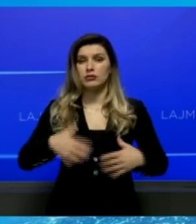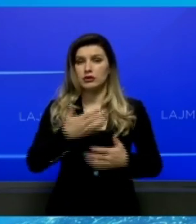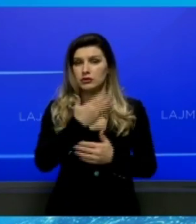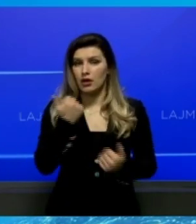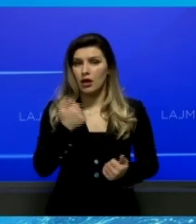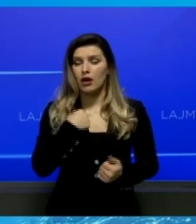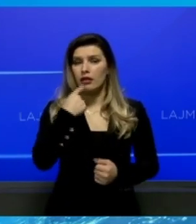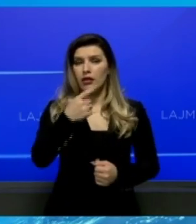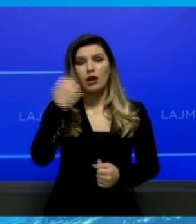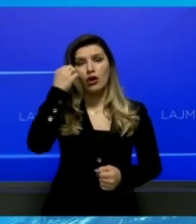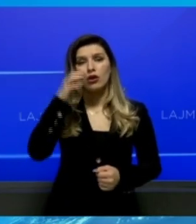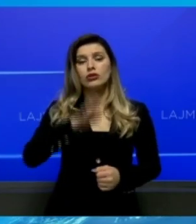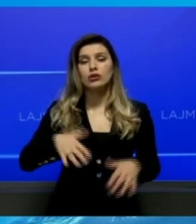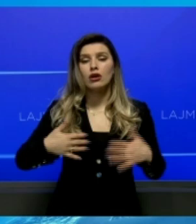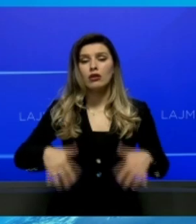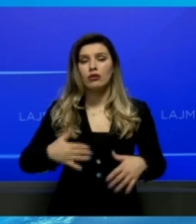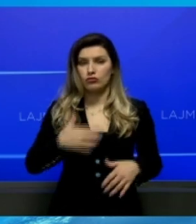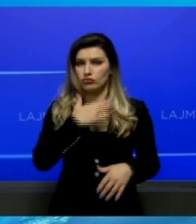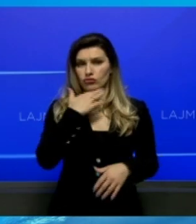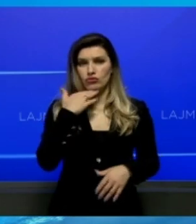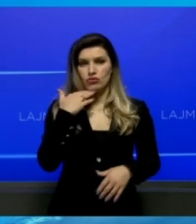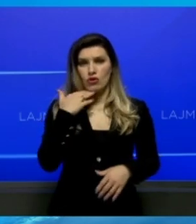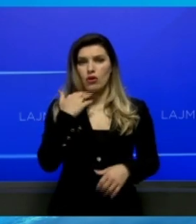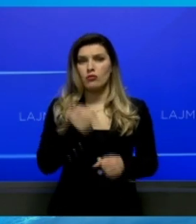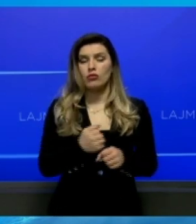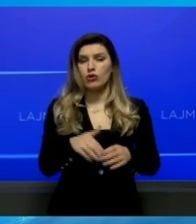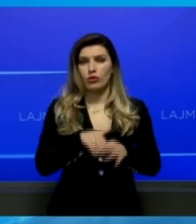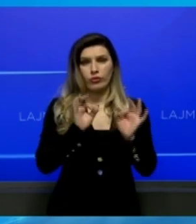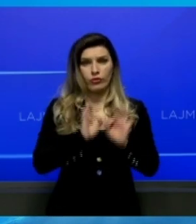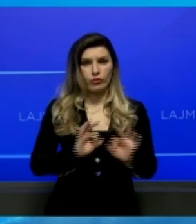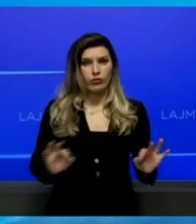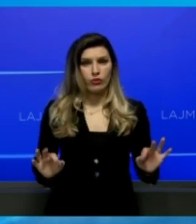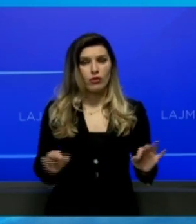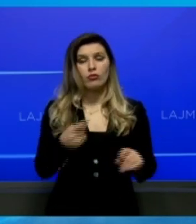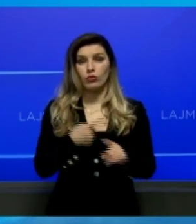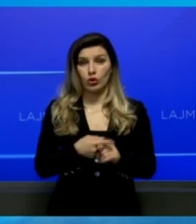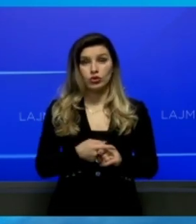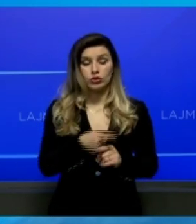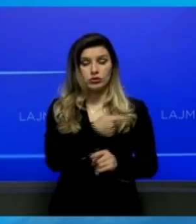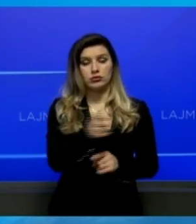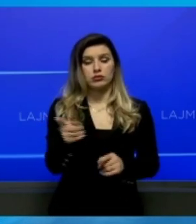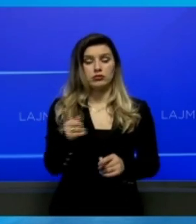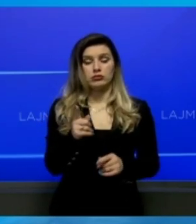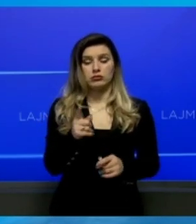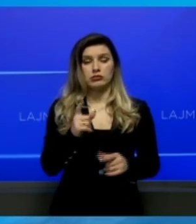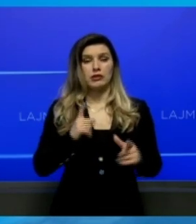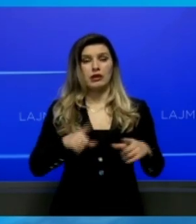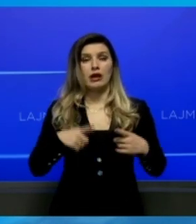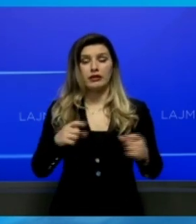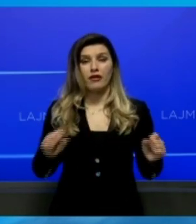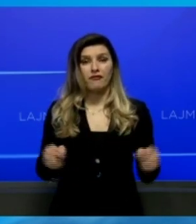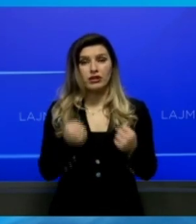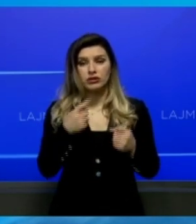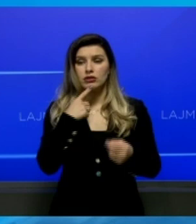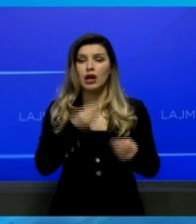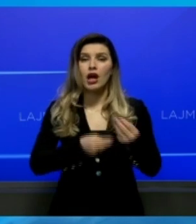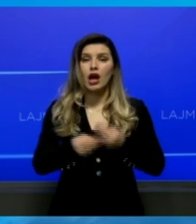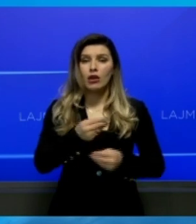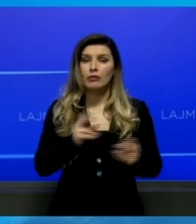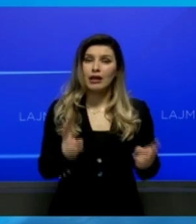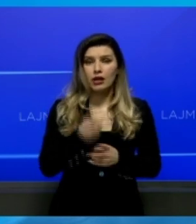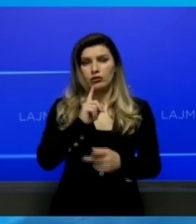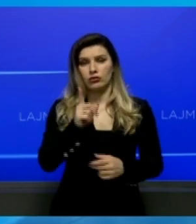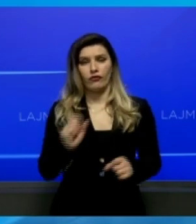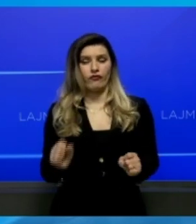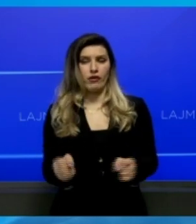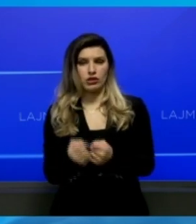numrit papunëve në Kosovë është jashtë zakonisht i lartë dhe kjo kategori sociale nuk është në gjendje as pak të mirë ekonomike.